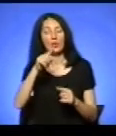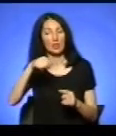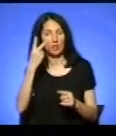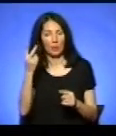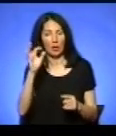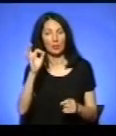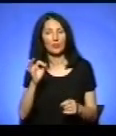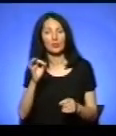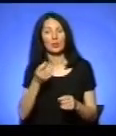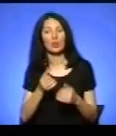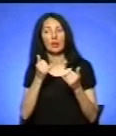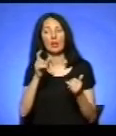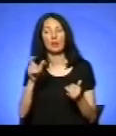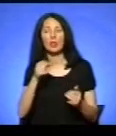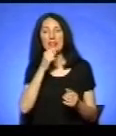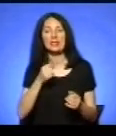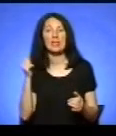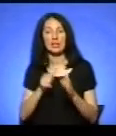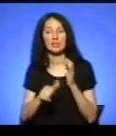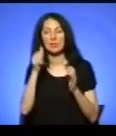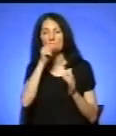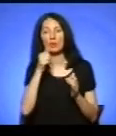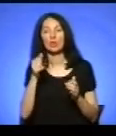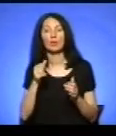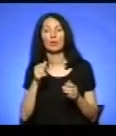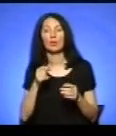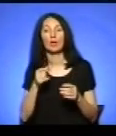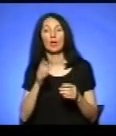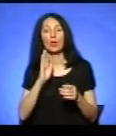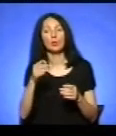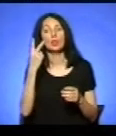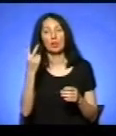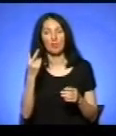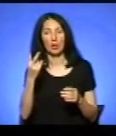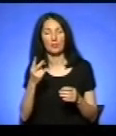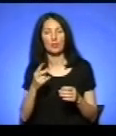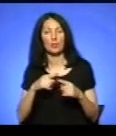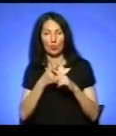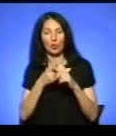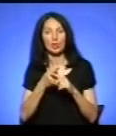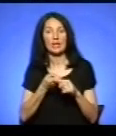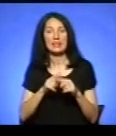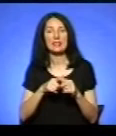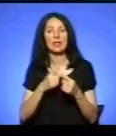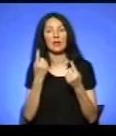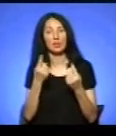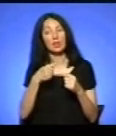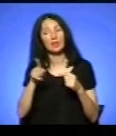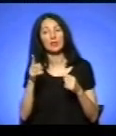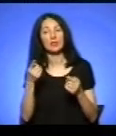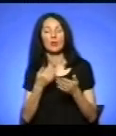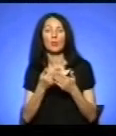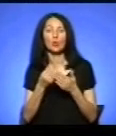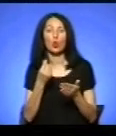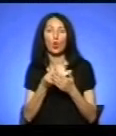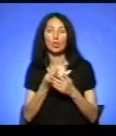для осіб старше 65 років, коригуючий коефіцієнт буде 2. Це значна різниця між тими коштами,